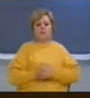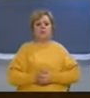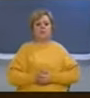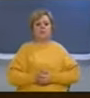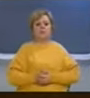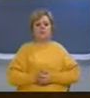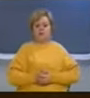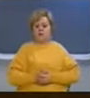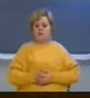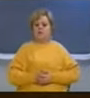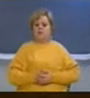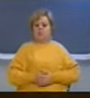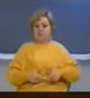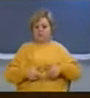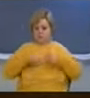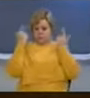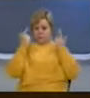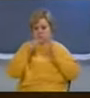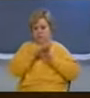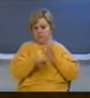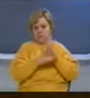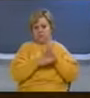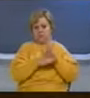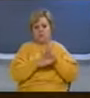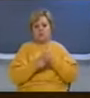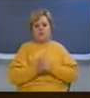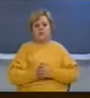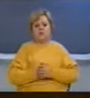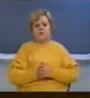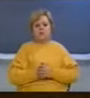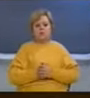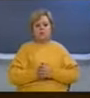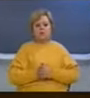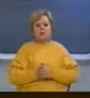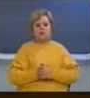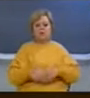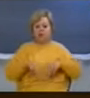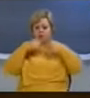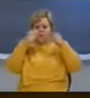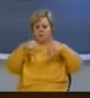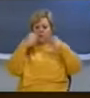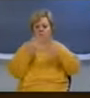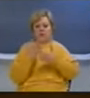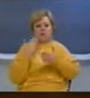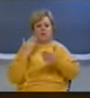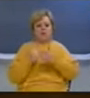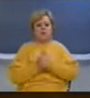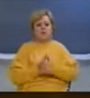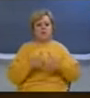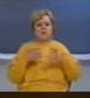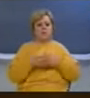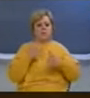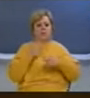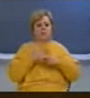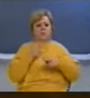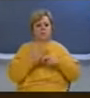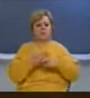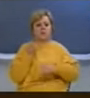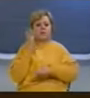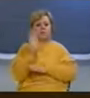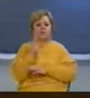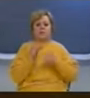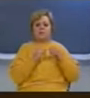kemi qëndrimin e qartë për këtë projekt ligj. Dhe këtë e ka elaboruar edhe me herët në emën të grupit parlamentar